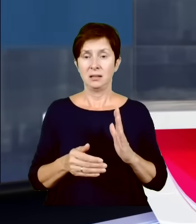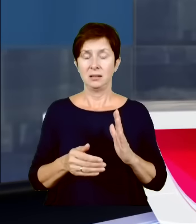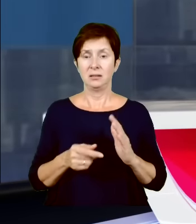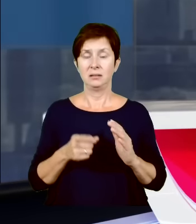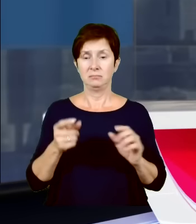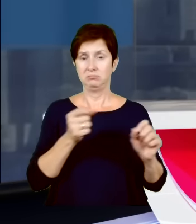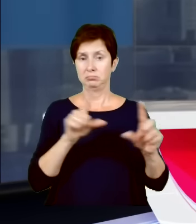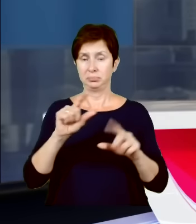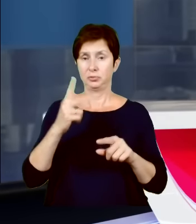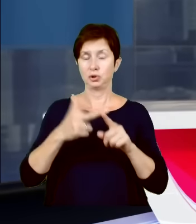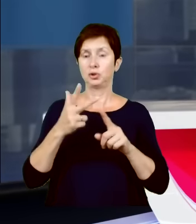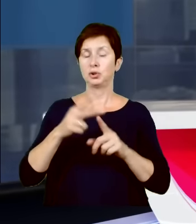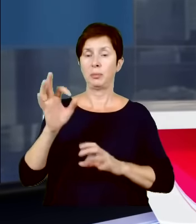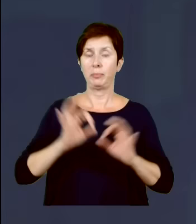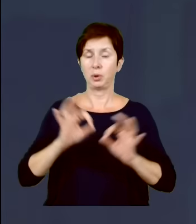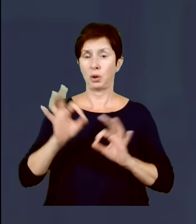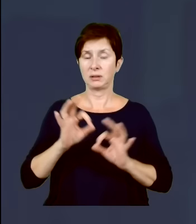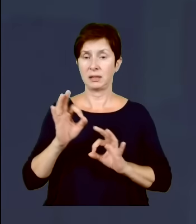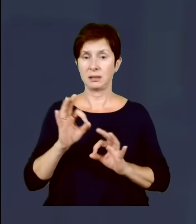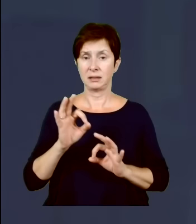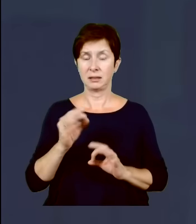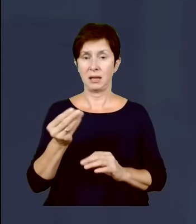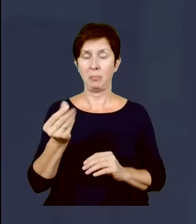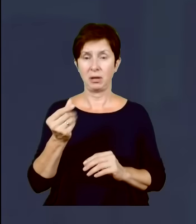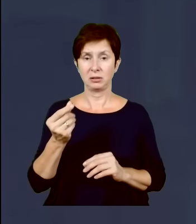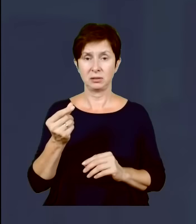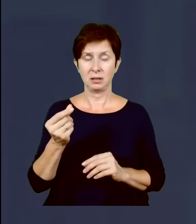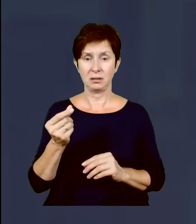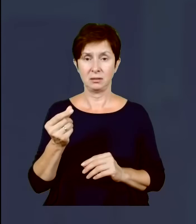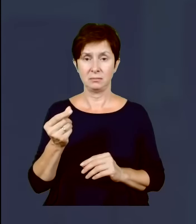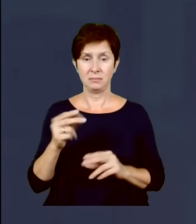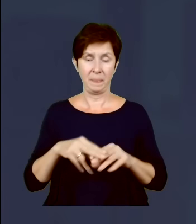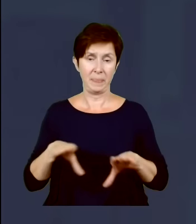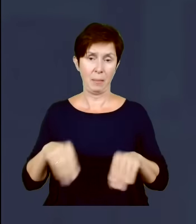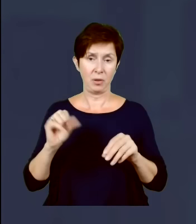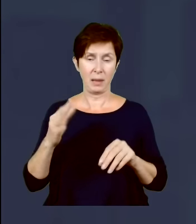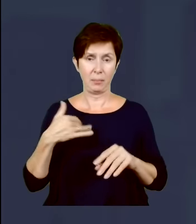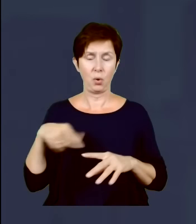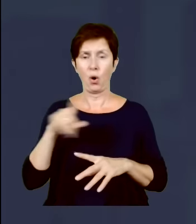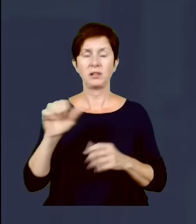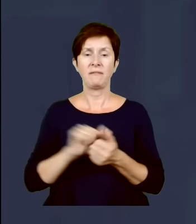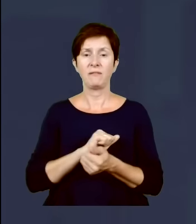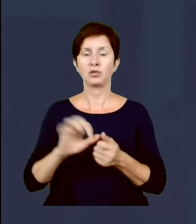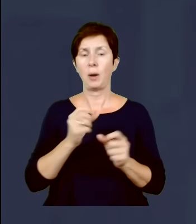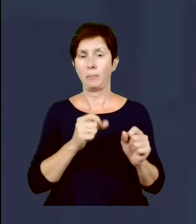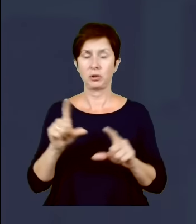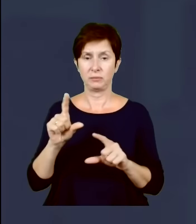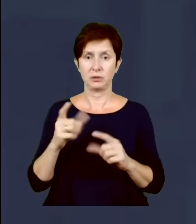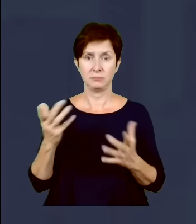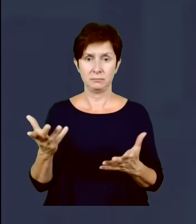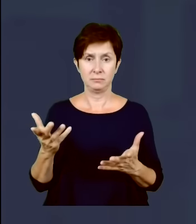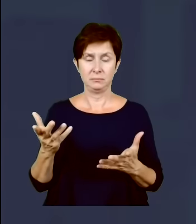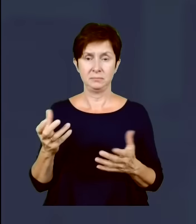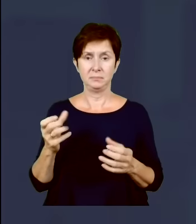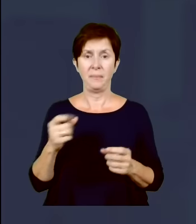30 PR pensje bo tak przecież na początku było że Oni walczyli o te podwyżki no to oni tak podwyższyli